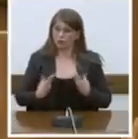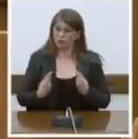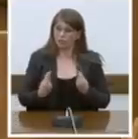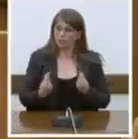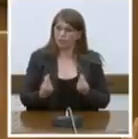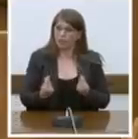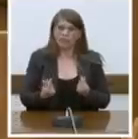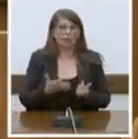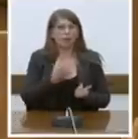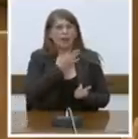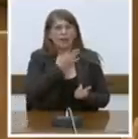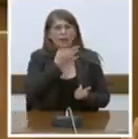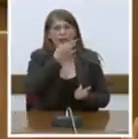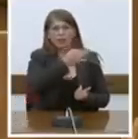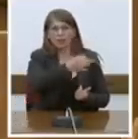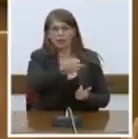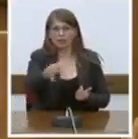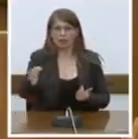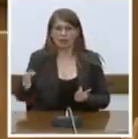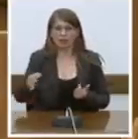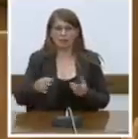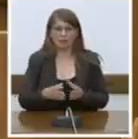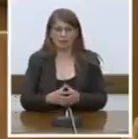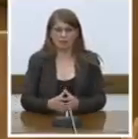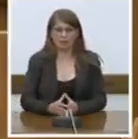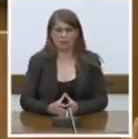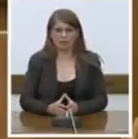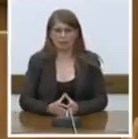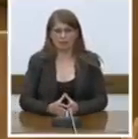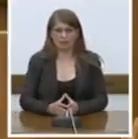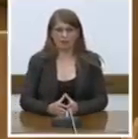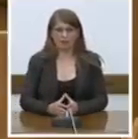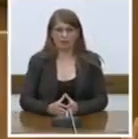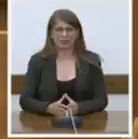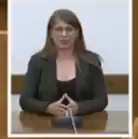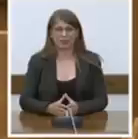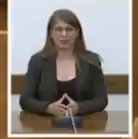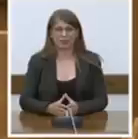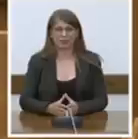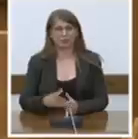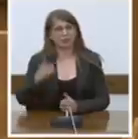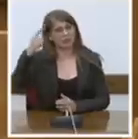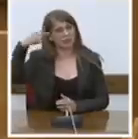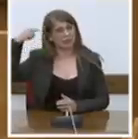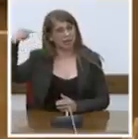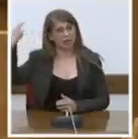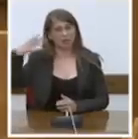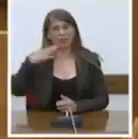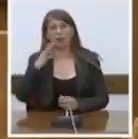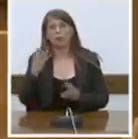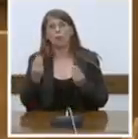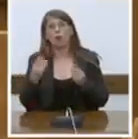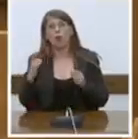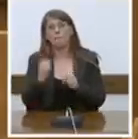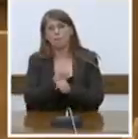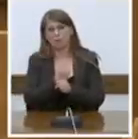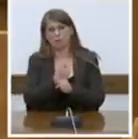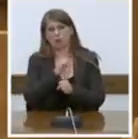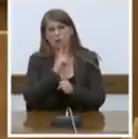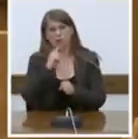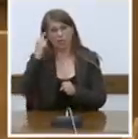πω είναι ότι τα όνειρα είναι πολύ επίμονα, όπως και οι